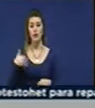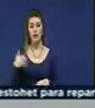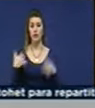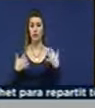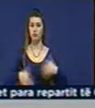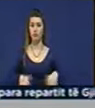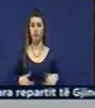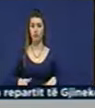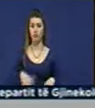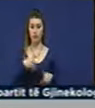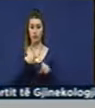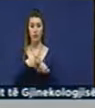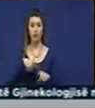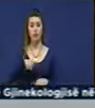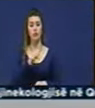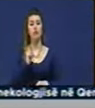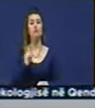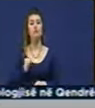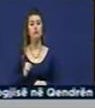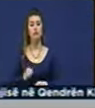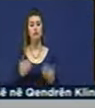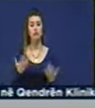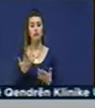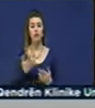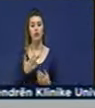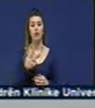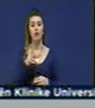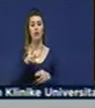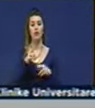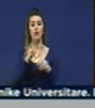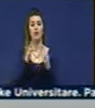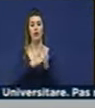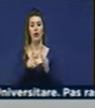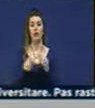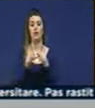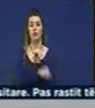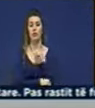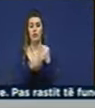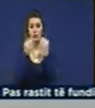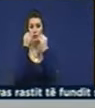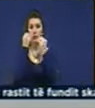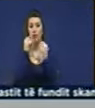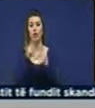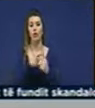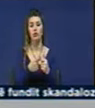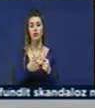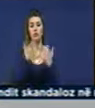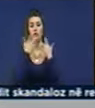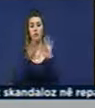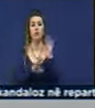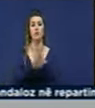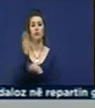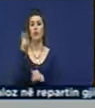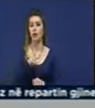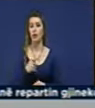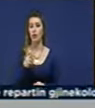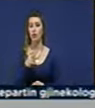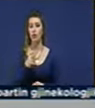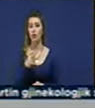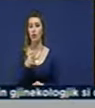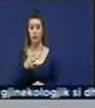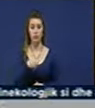këto kushte janë të detyruar të mbesin në vendet ku studiojnë apo të migrojnë në perëndim. Trojet tona